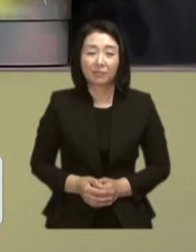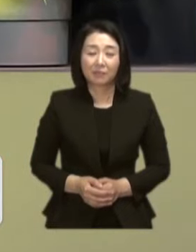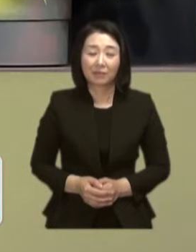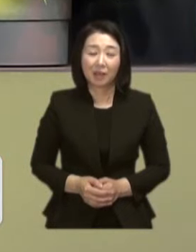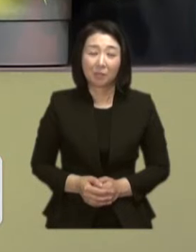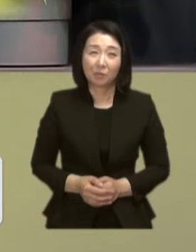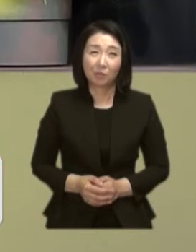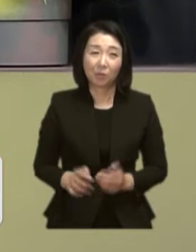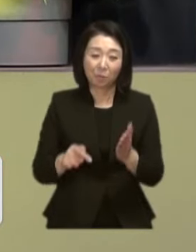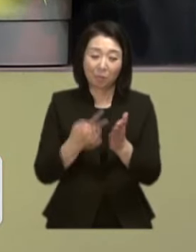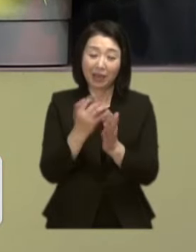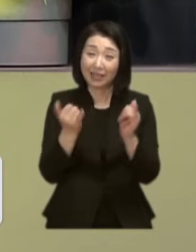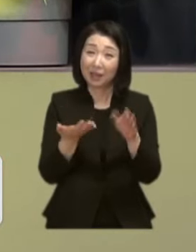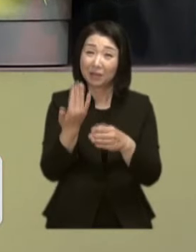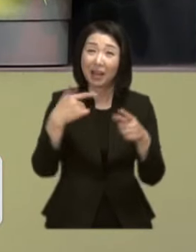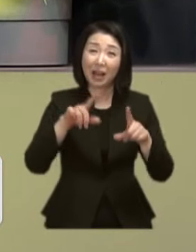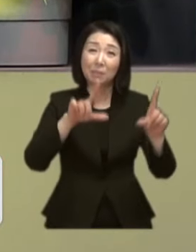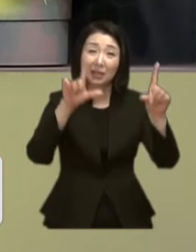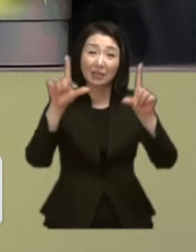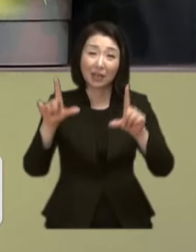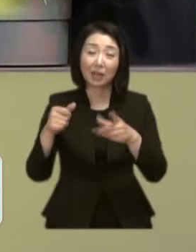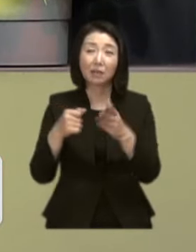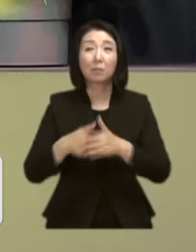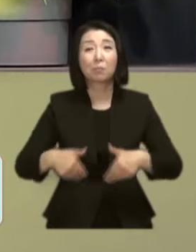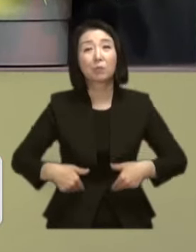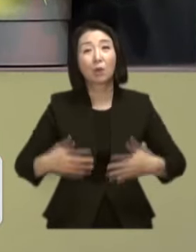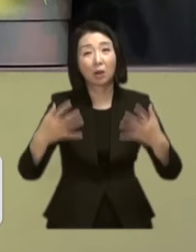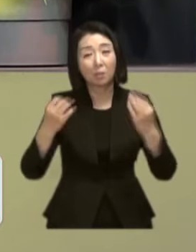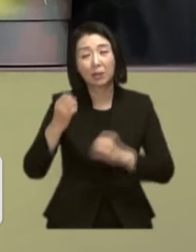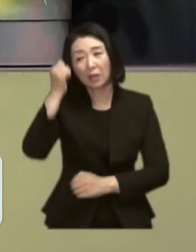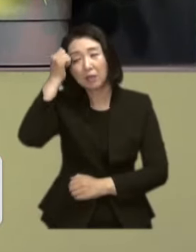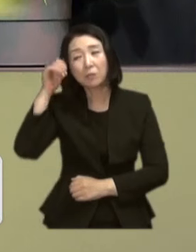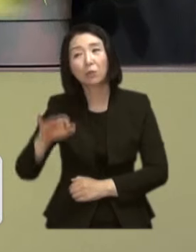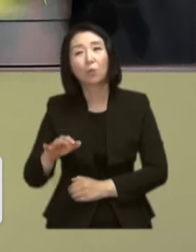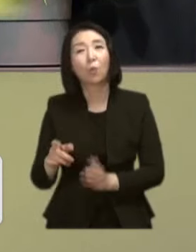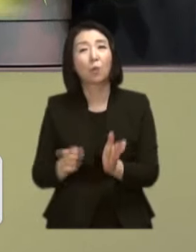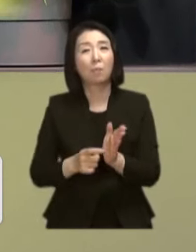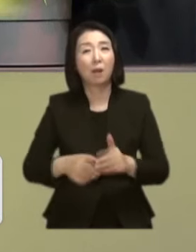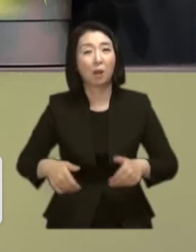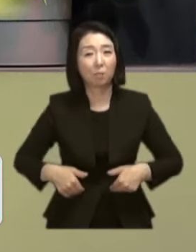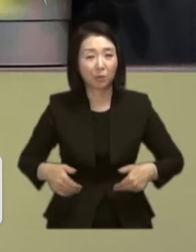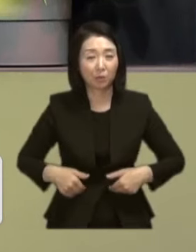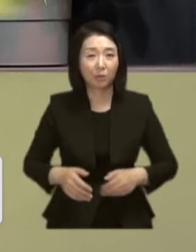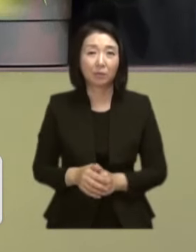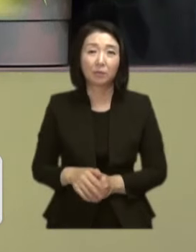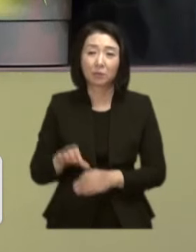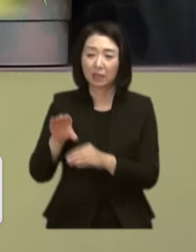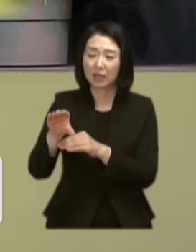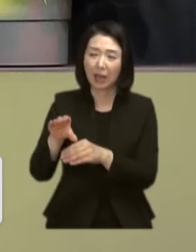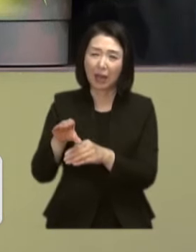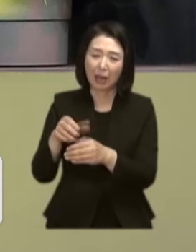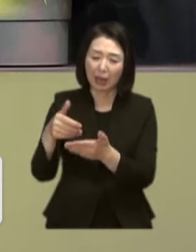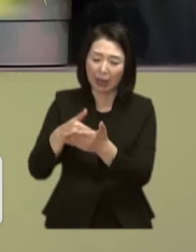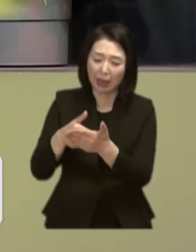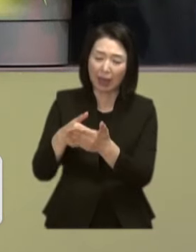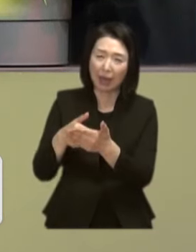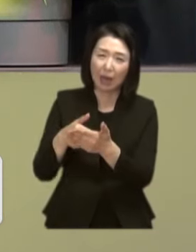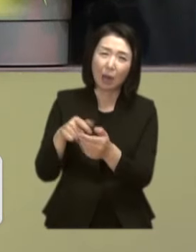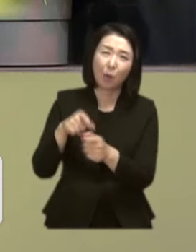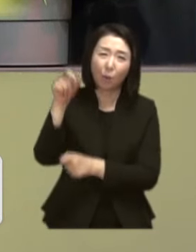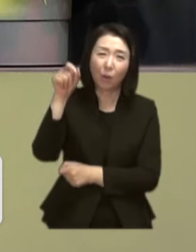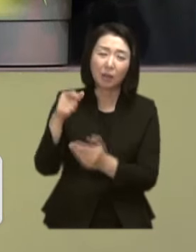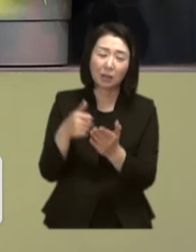살다 보니까 필요한 것들이 많은데요. 숙소가 우선 가장 시급한 것 같고요. 네. 그다음에는 차량이 지금 너무 오래돼가지고 가다